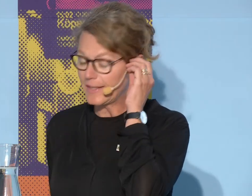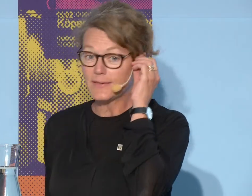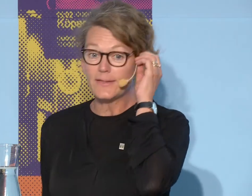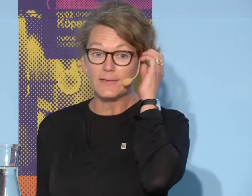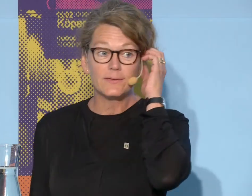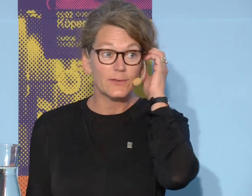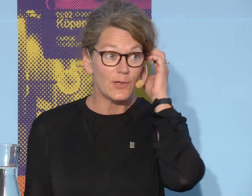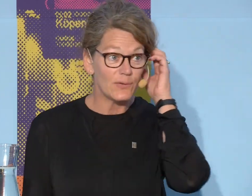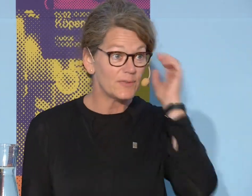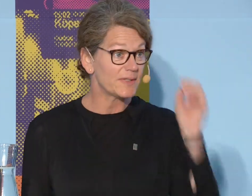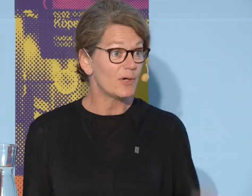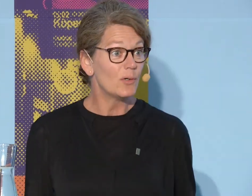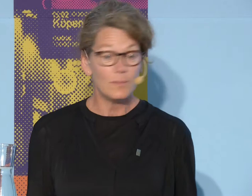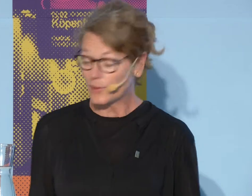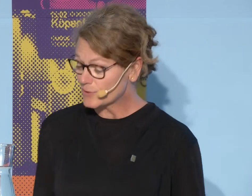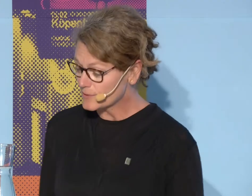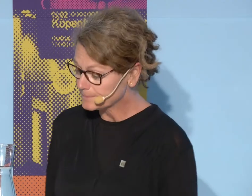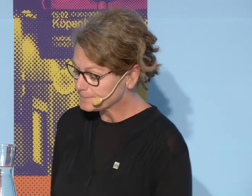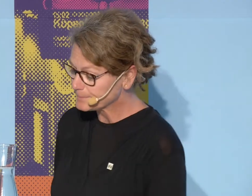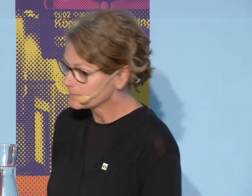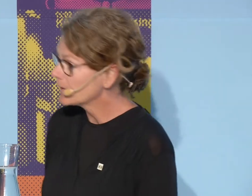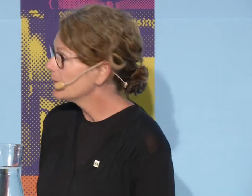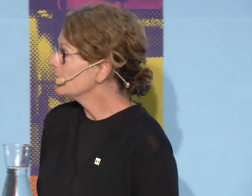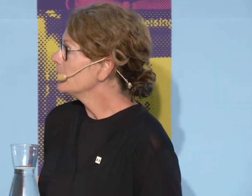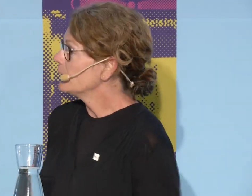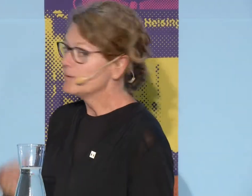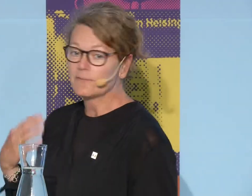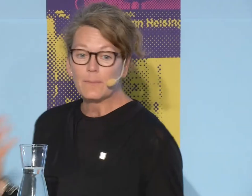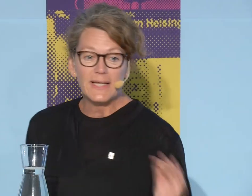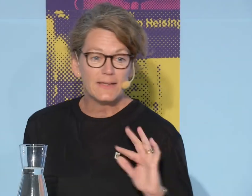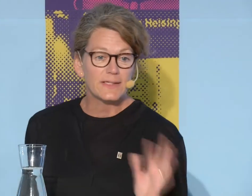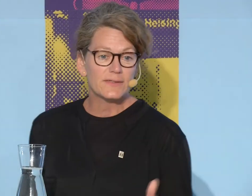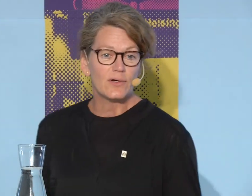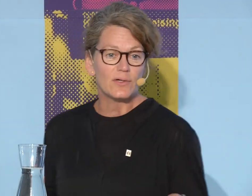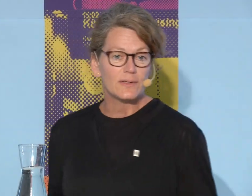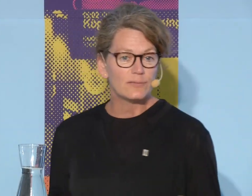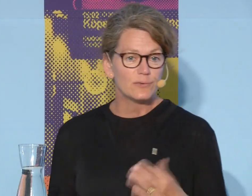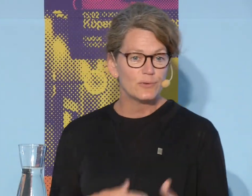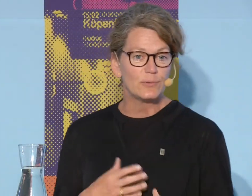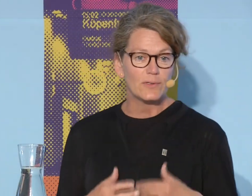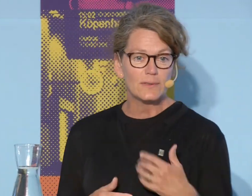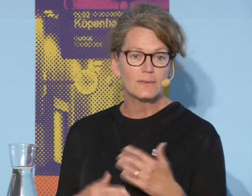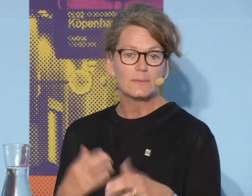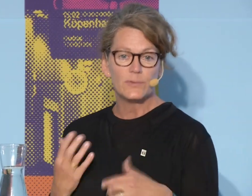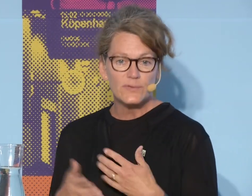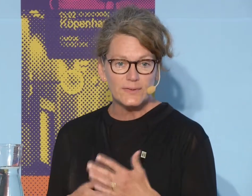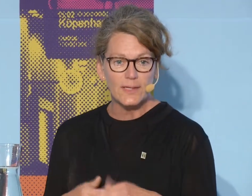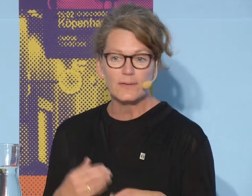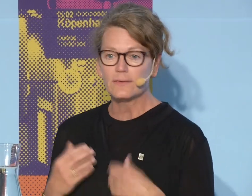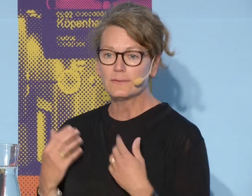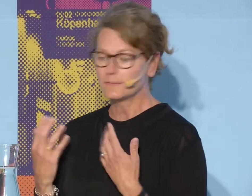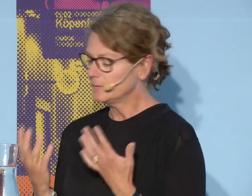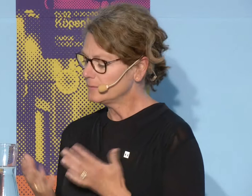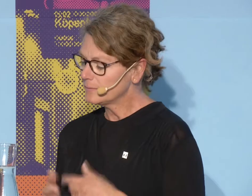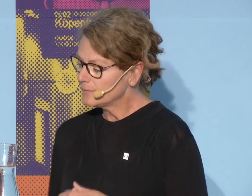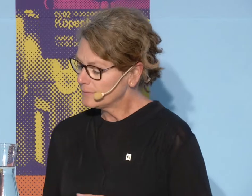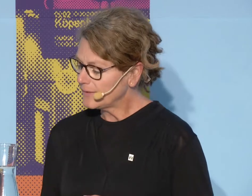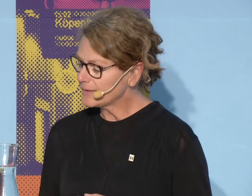Det ska vara nära, tätt, grönt och det ska vara hållbart. Och det ska vara en blandad stad där funktioner,